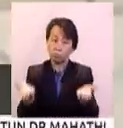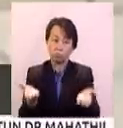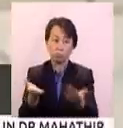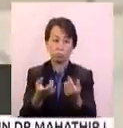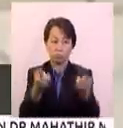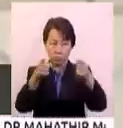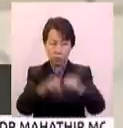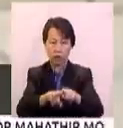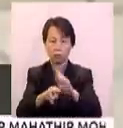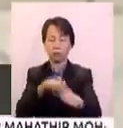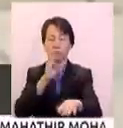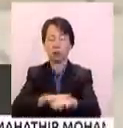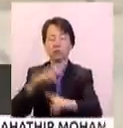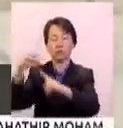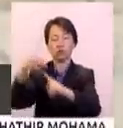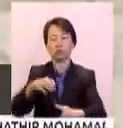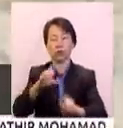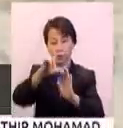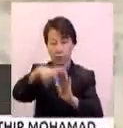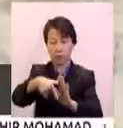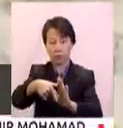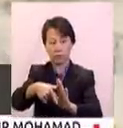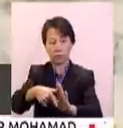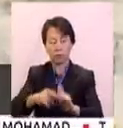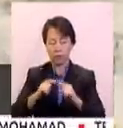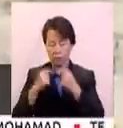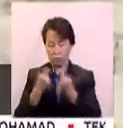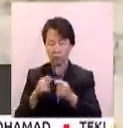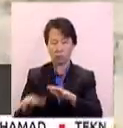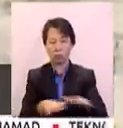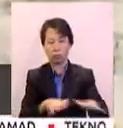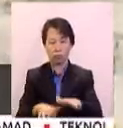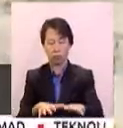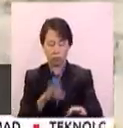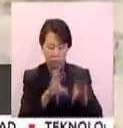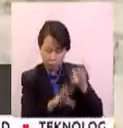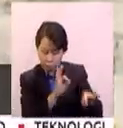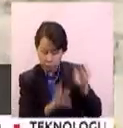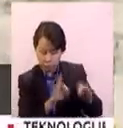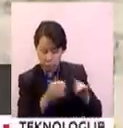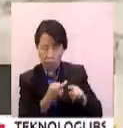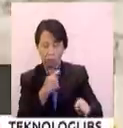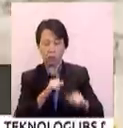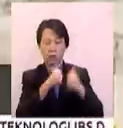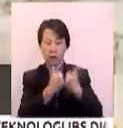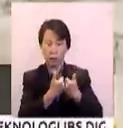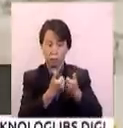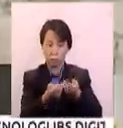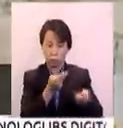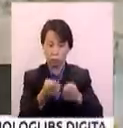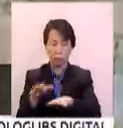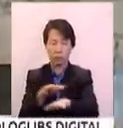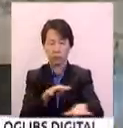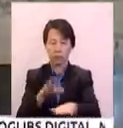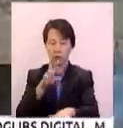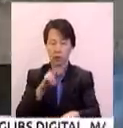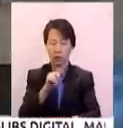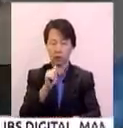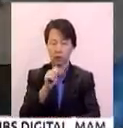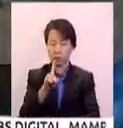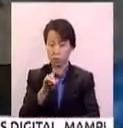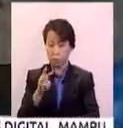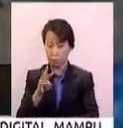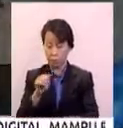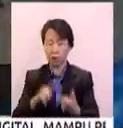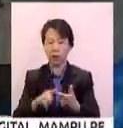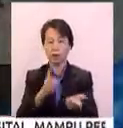yang berlaku ketika temasya itu nanti. Pasukan bencana Malaysia ini dipilih daripada Agensi Pengurusan Bencana Negara, NADMA,